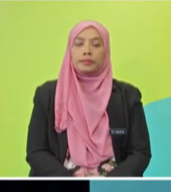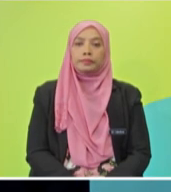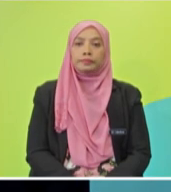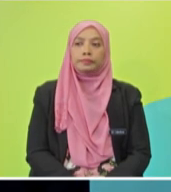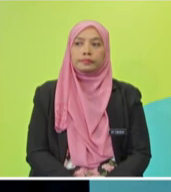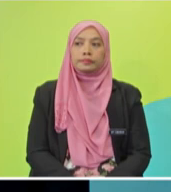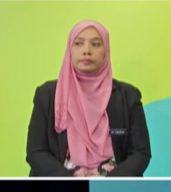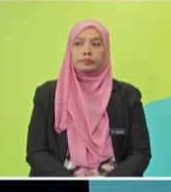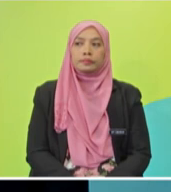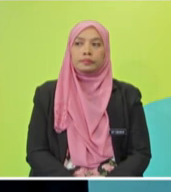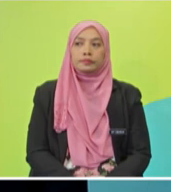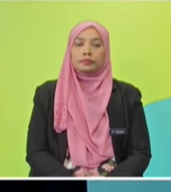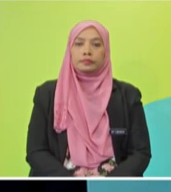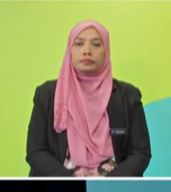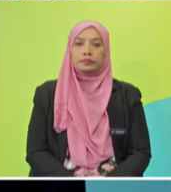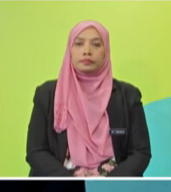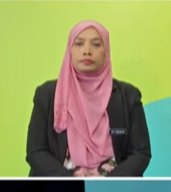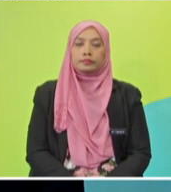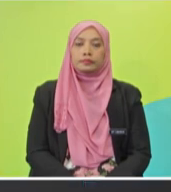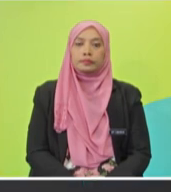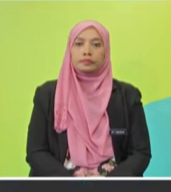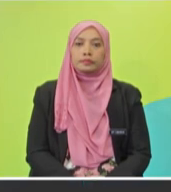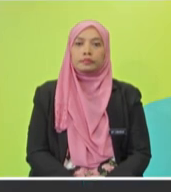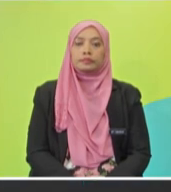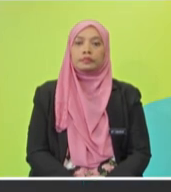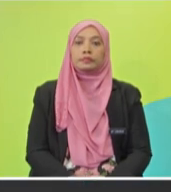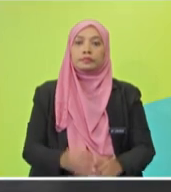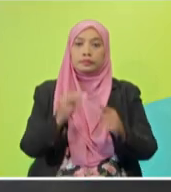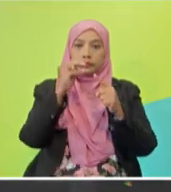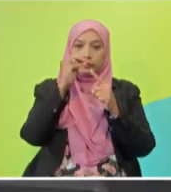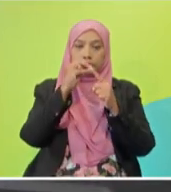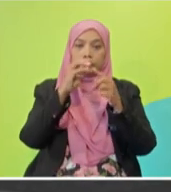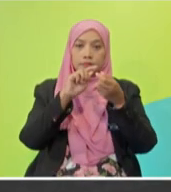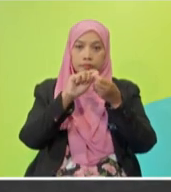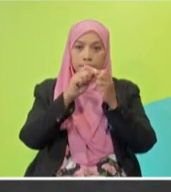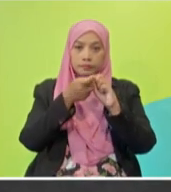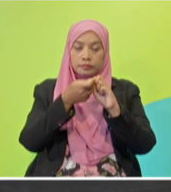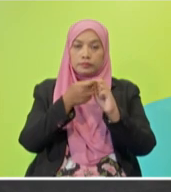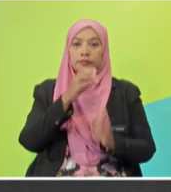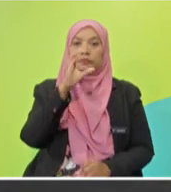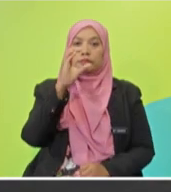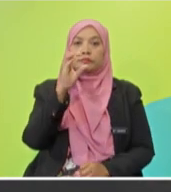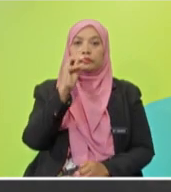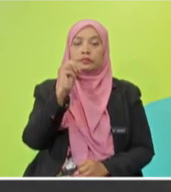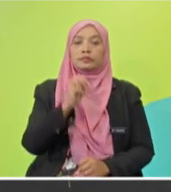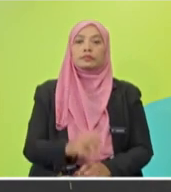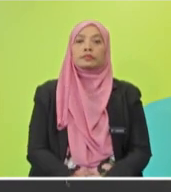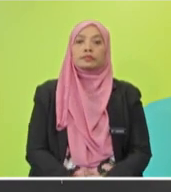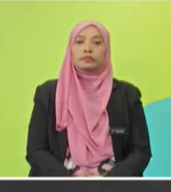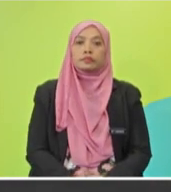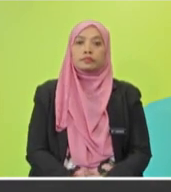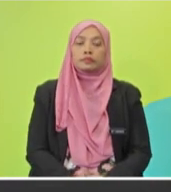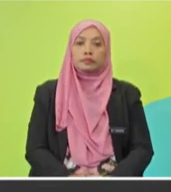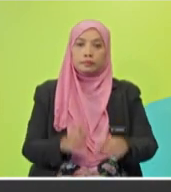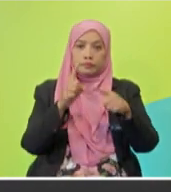Okey. Jadi cikgu tukarkan meter nak tukar sentimeter berapa? Sean, kita kena darab. Kita kena darab